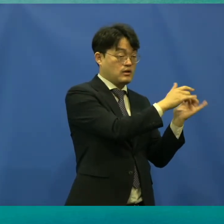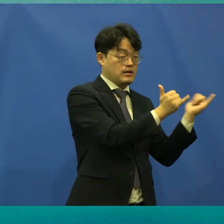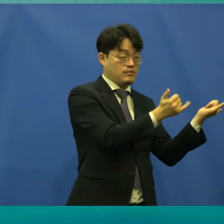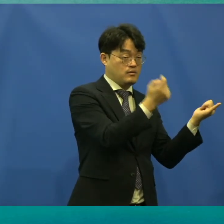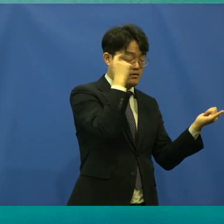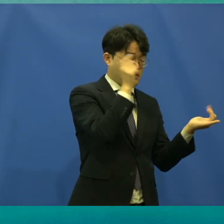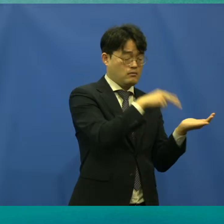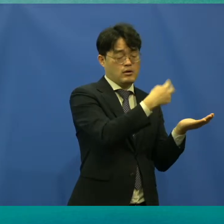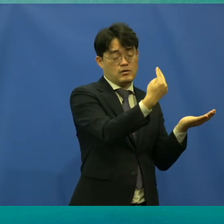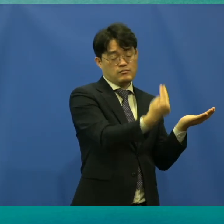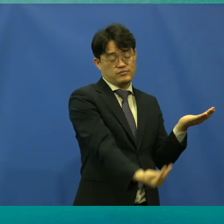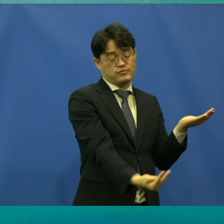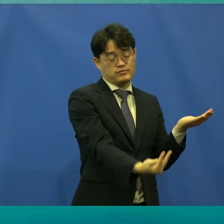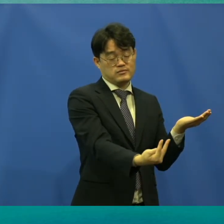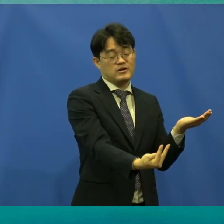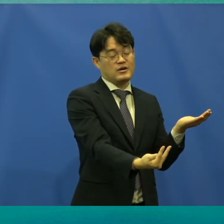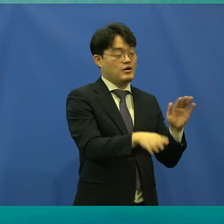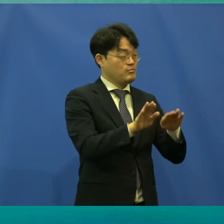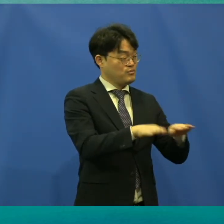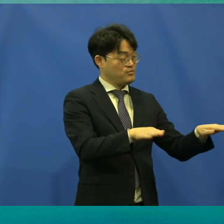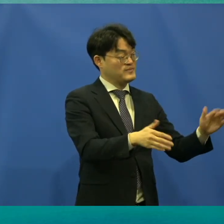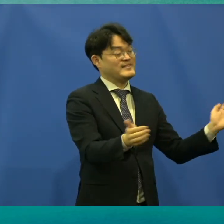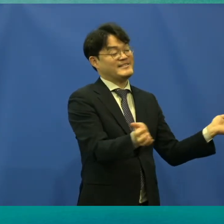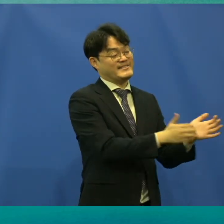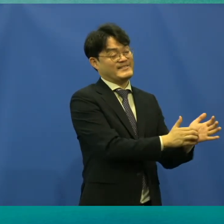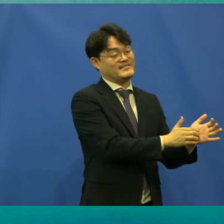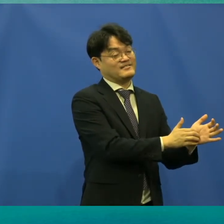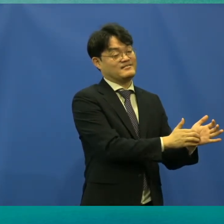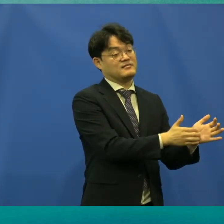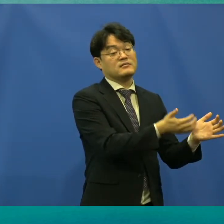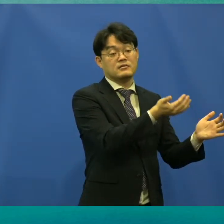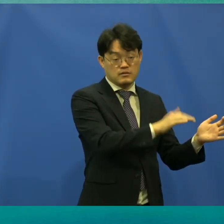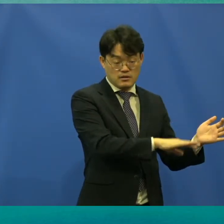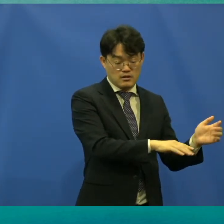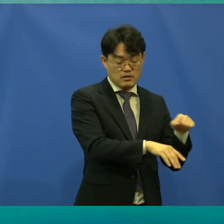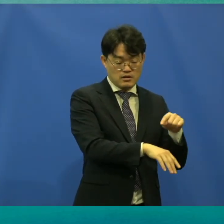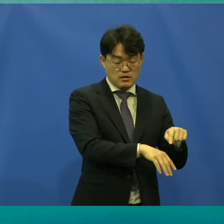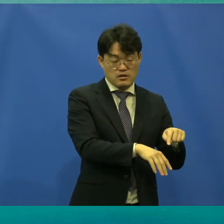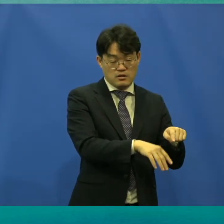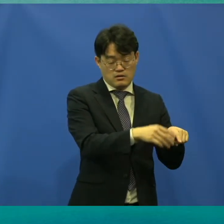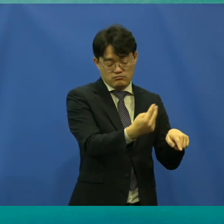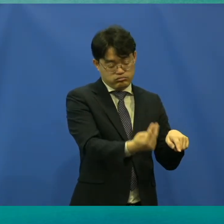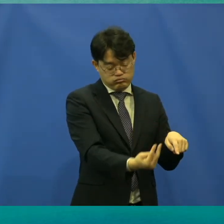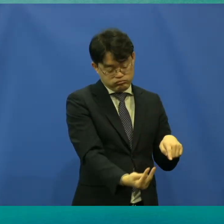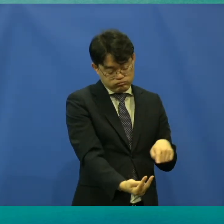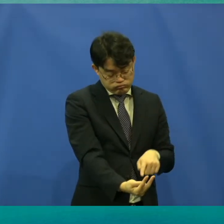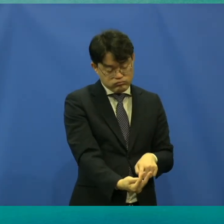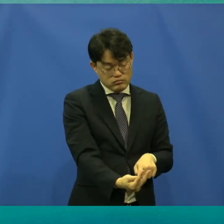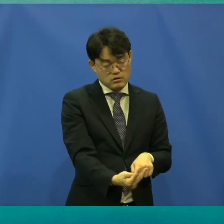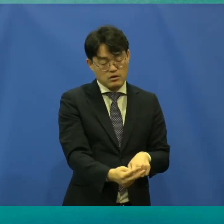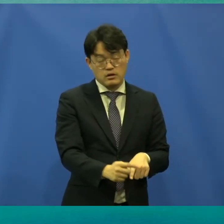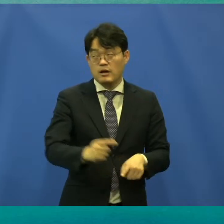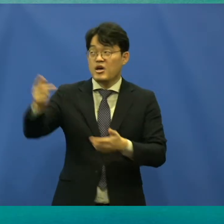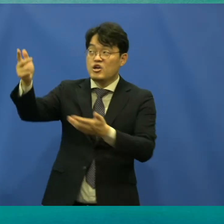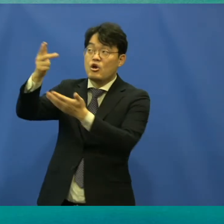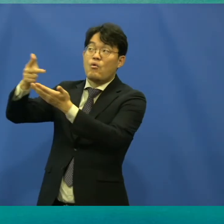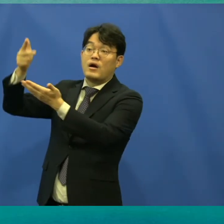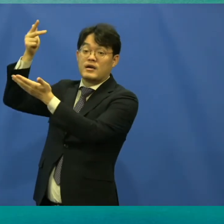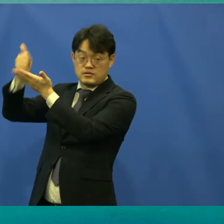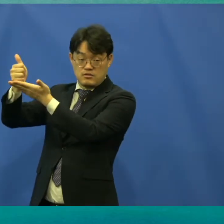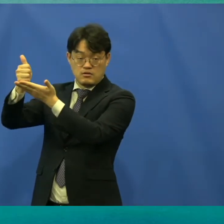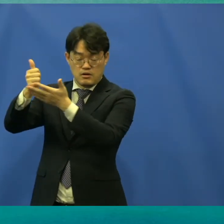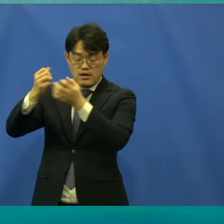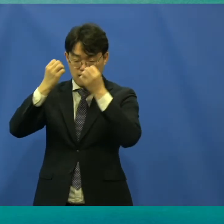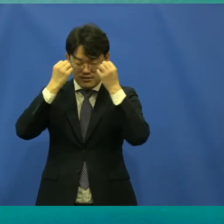여러분, 우리의 인생의 모든 게 다 끝이 난 것 같아도 주어가 여호와께서가 나오면